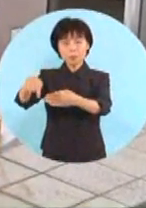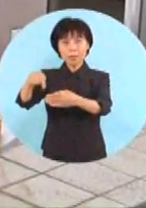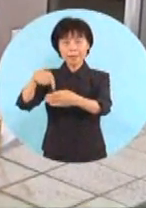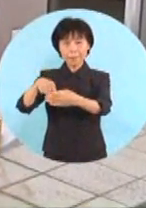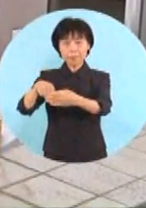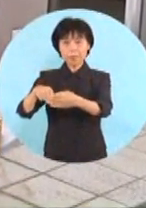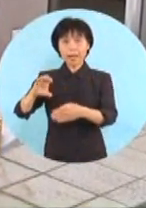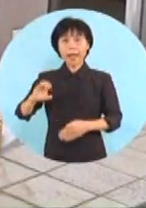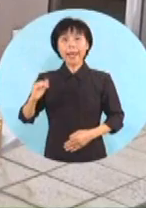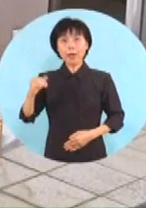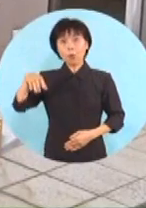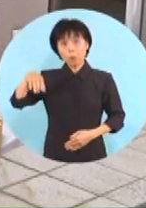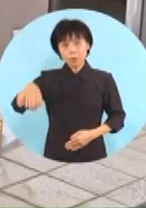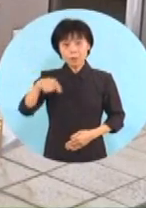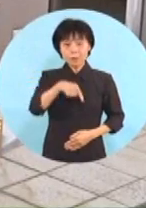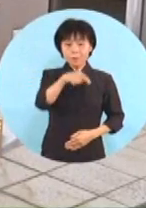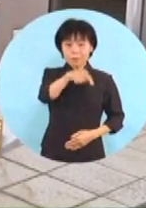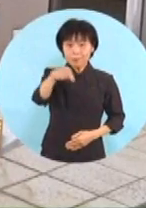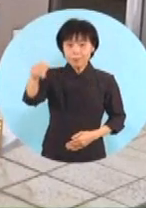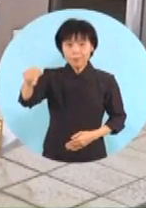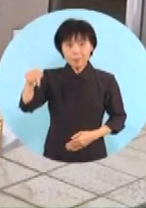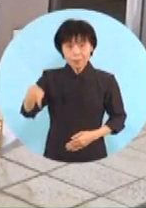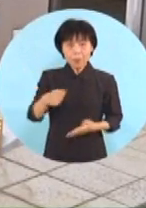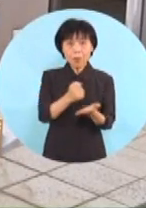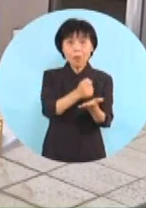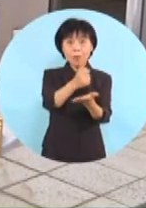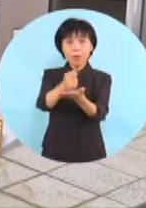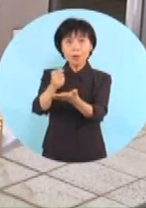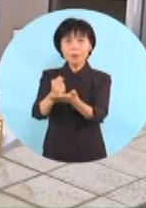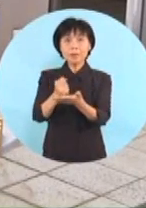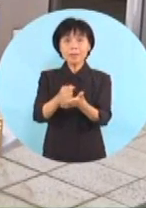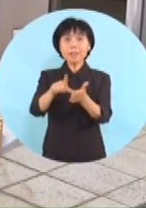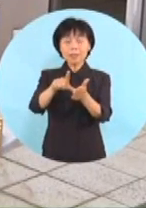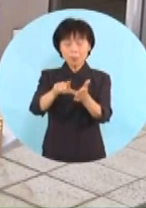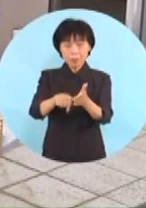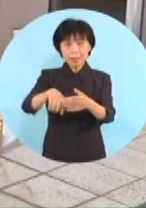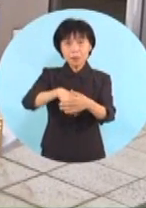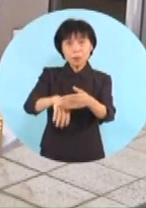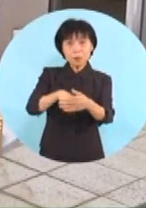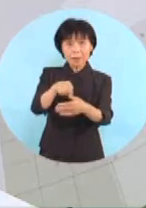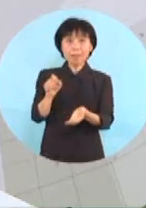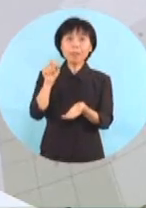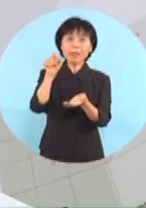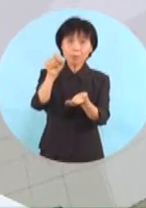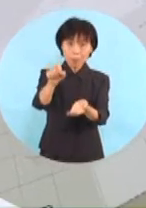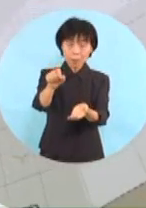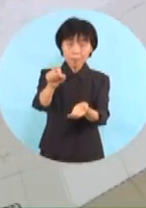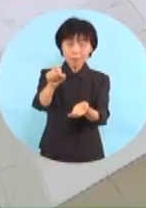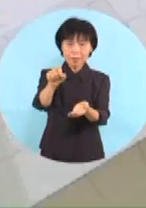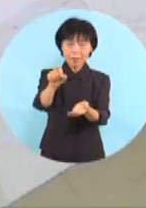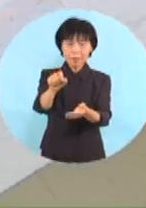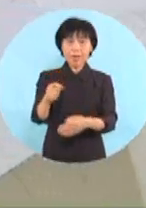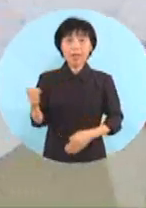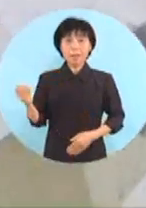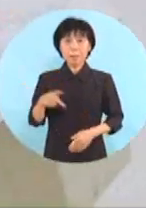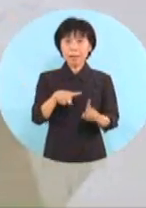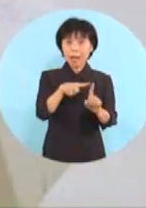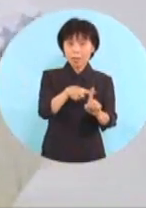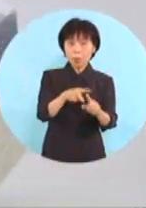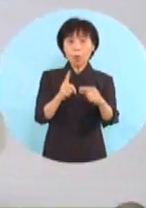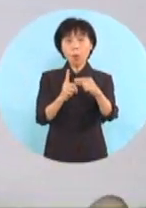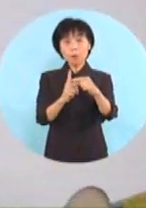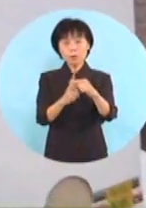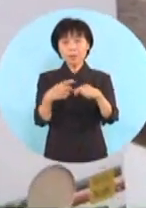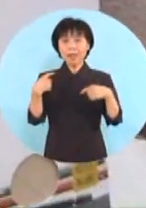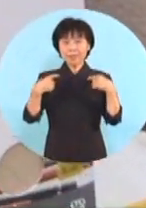クルプラザを巡りスタンプを全部集めた方は抽選でプレゼントがもらえます。そしてスタンプラリーを終